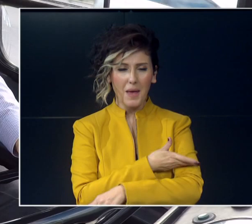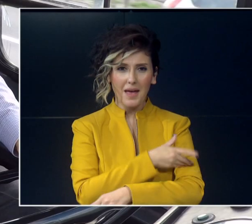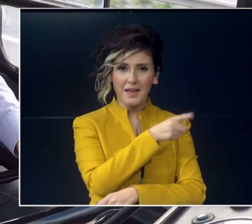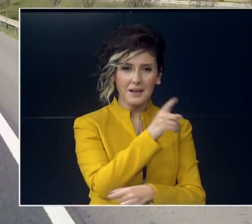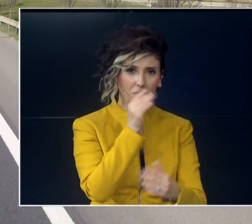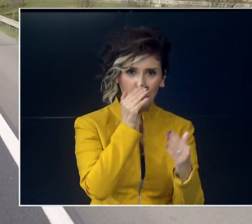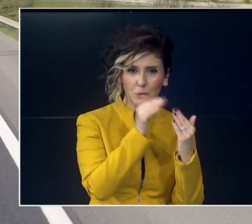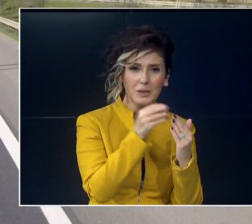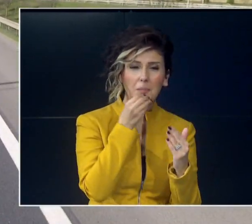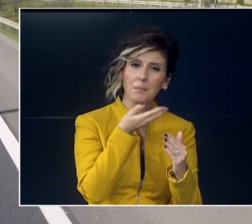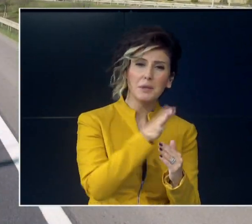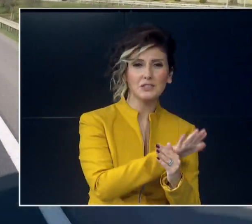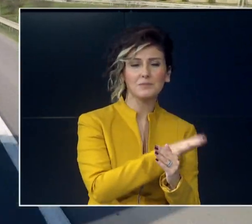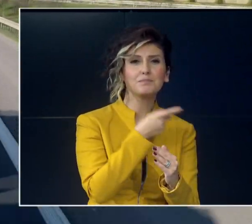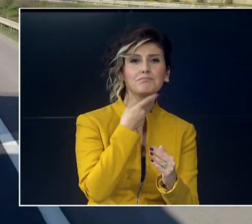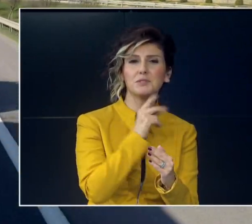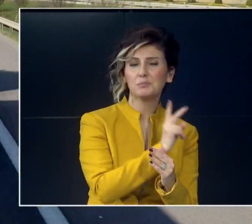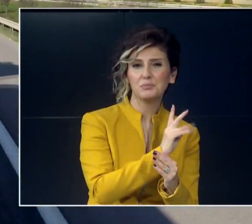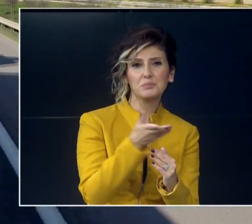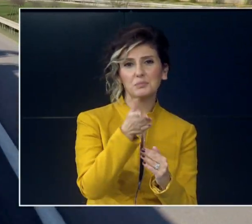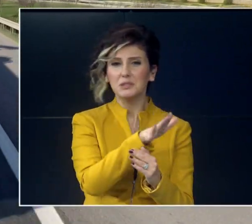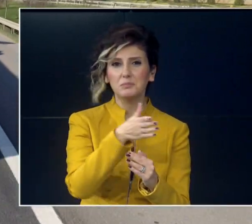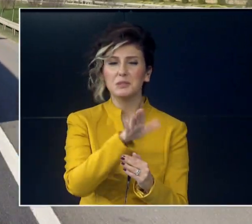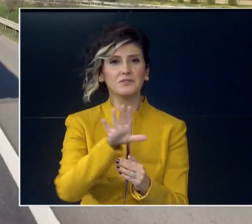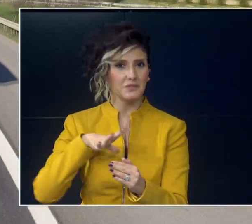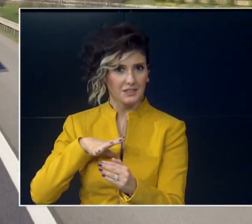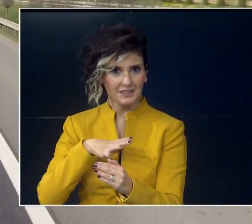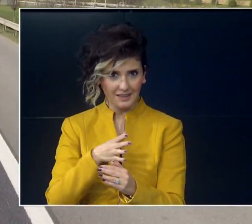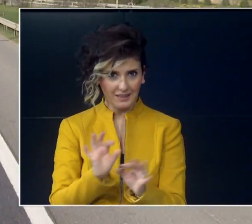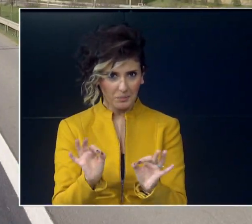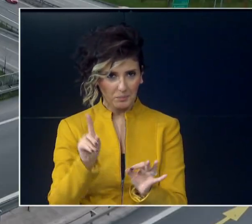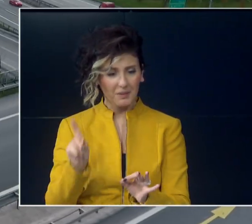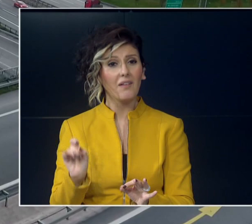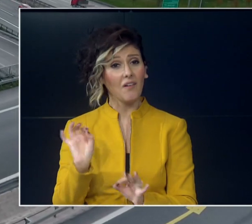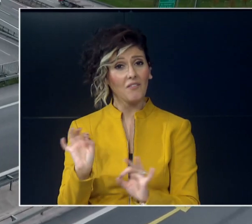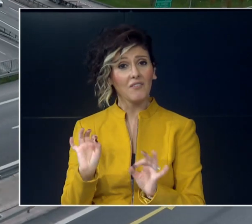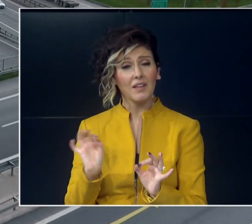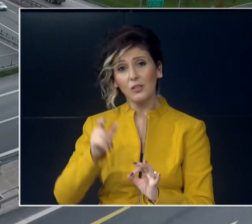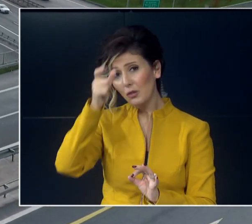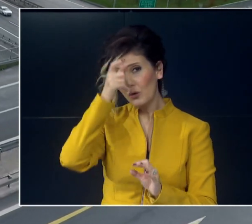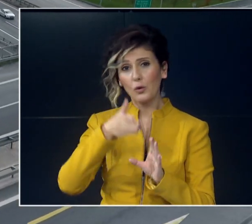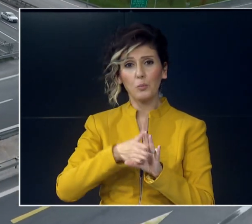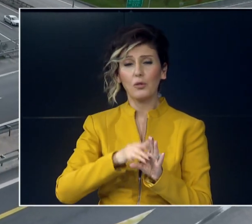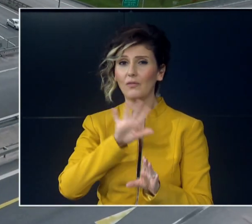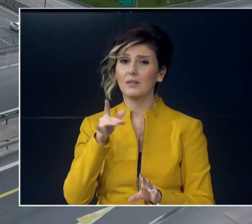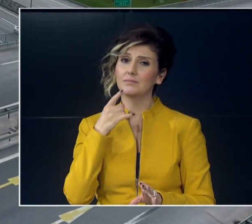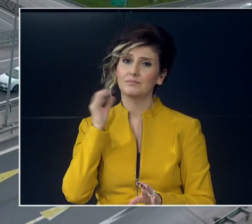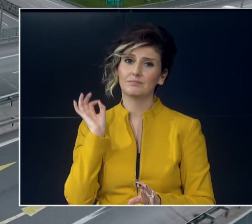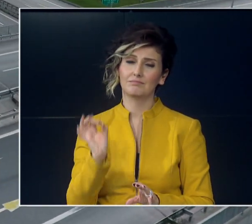kendine has yemekleri var. Değil mi? Evet ama Türkiye'nin mutfağı bambaşka bir